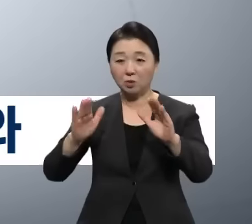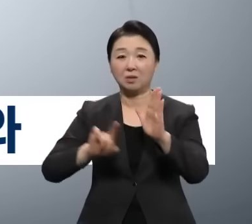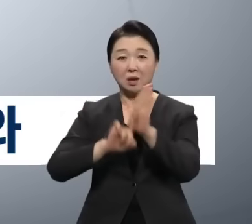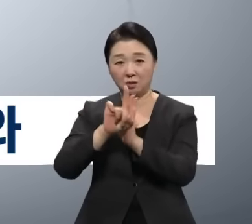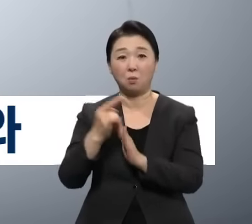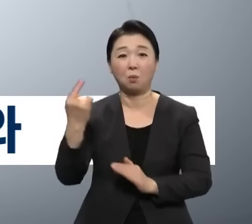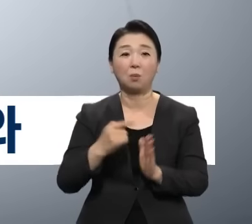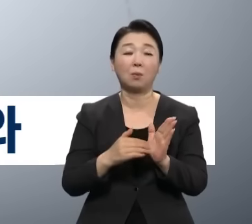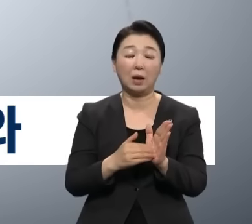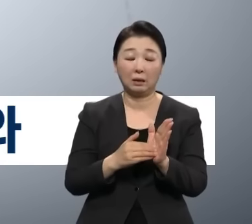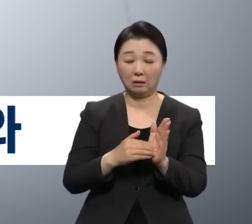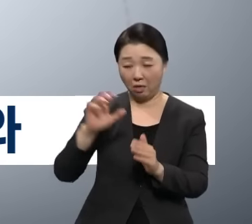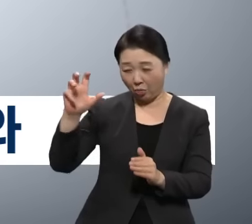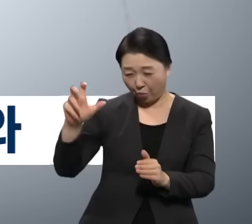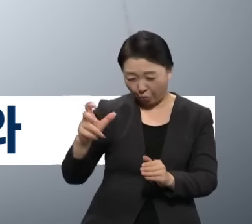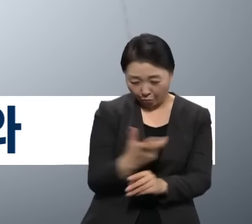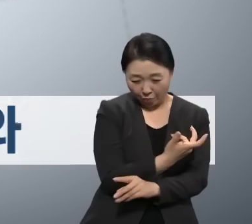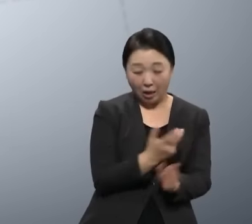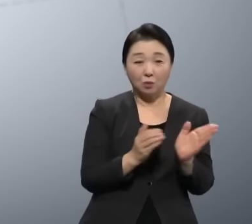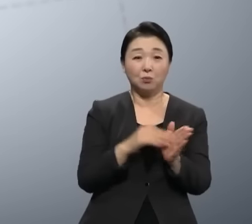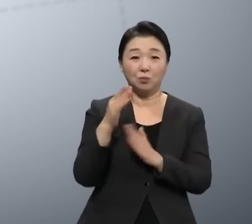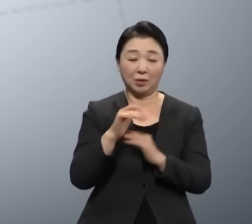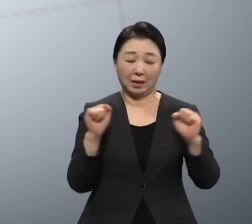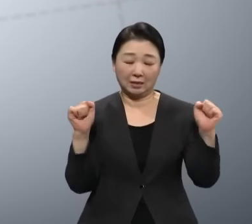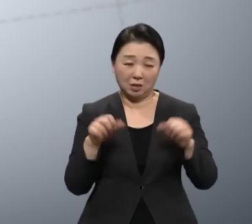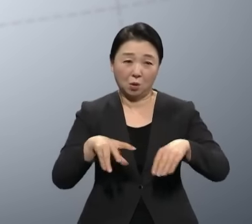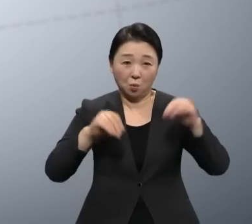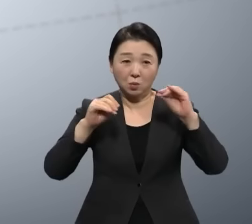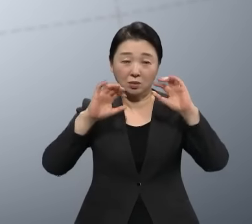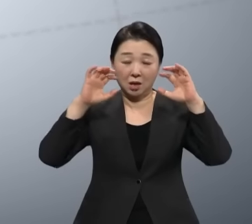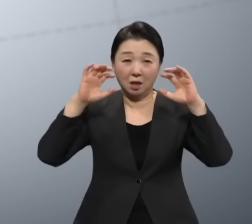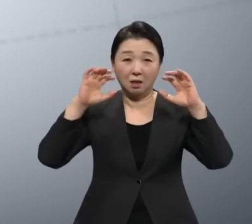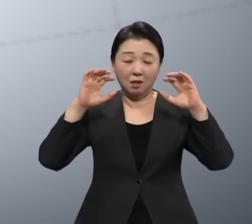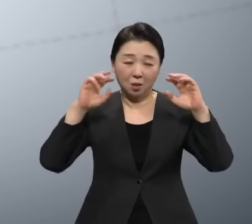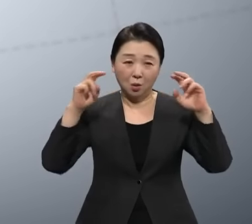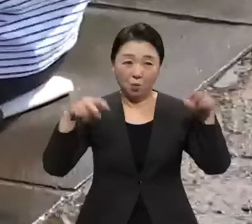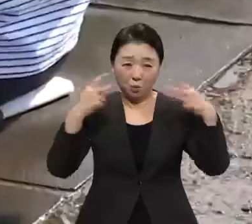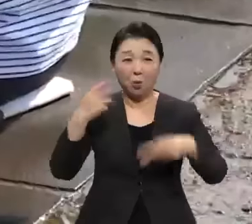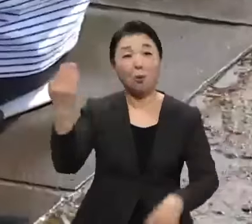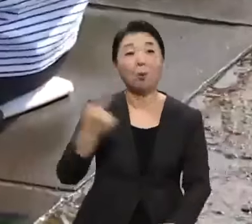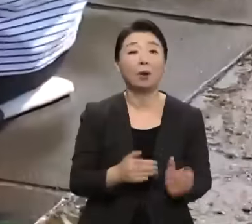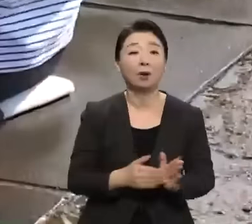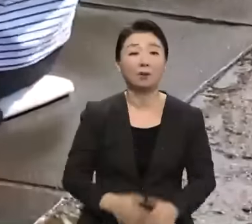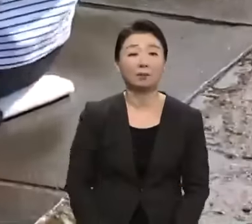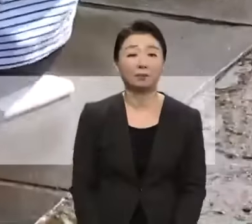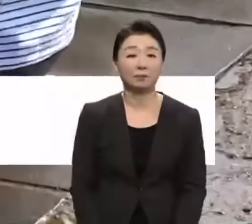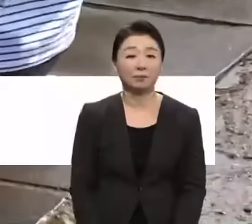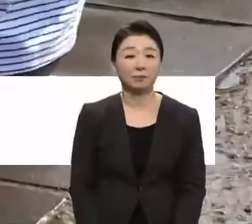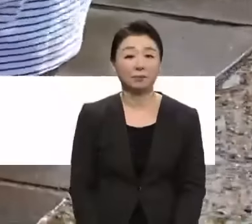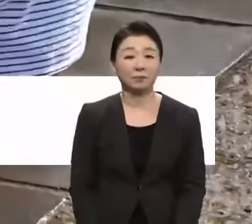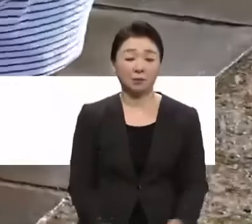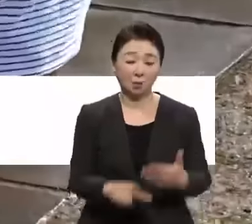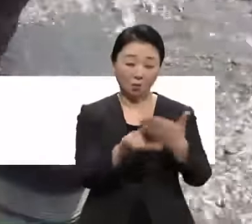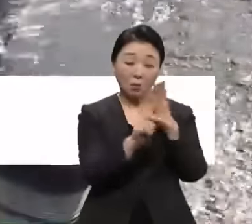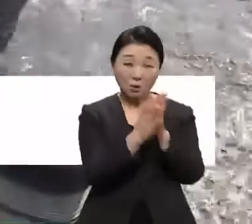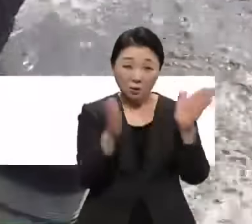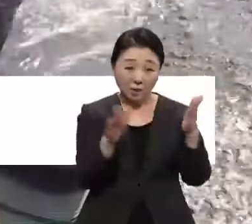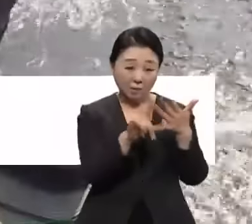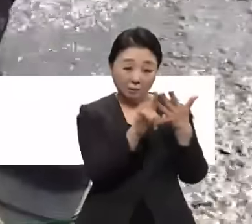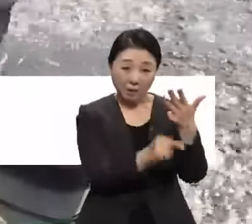태풍 산산이 지나고 나면 차고 건조한 공기가 우리나라 쪽으로 내려올 수 있습니다. 9월로 접어들기 시작을 하면 8월